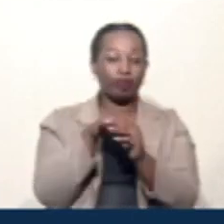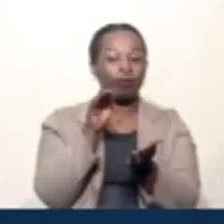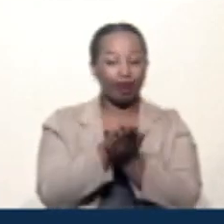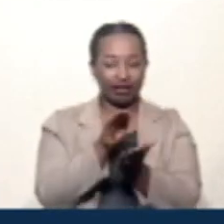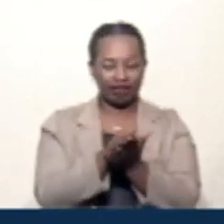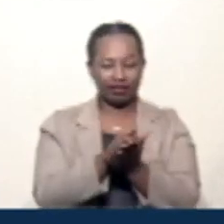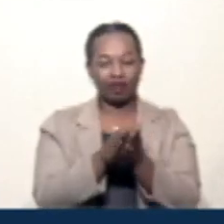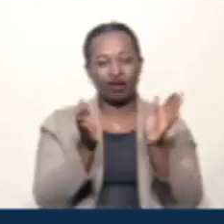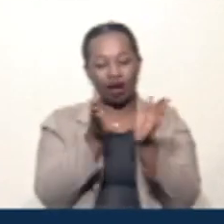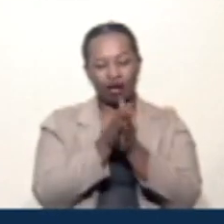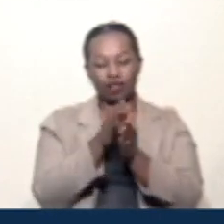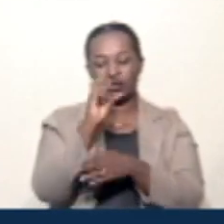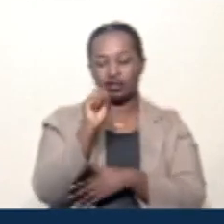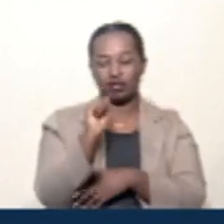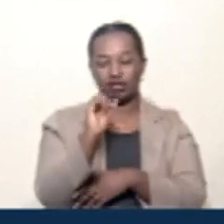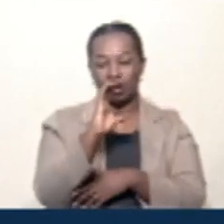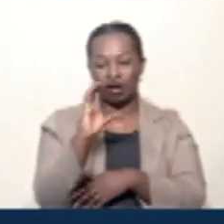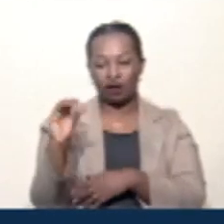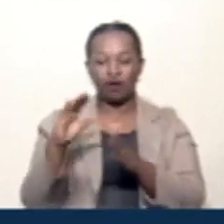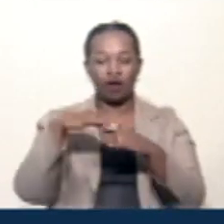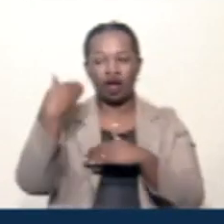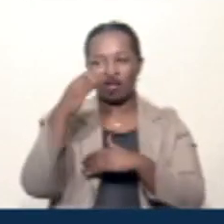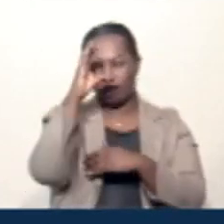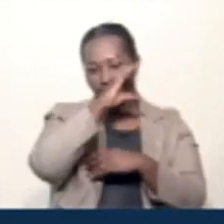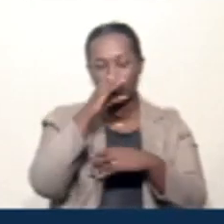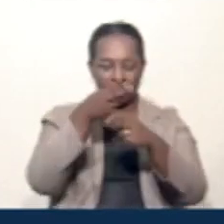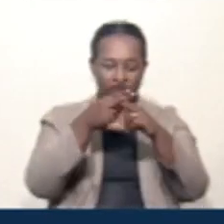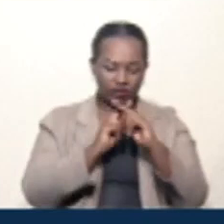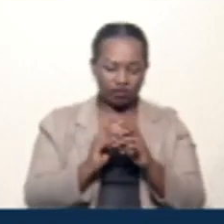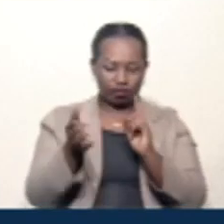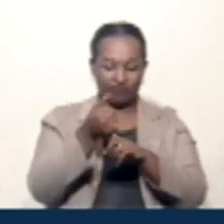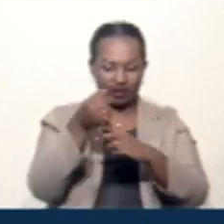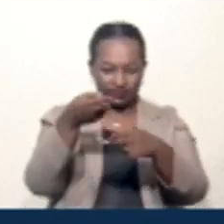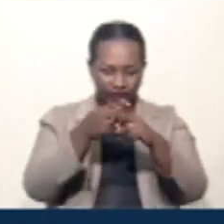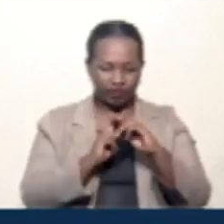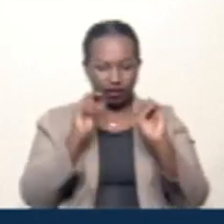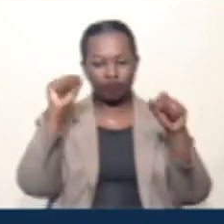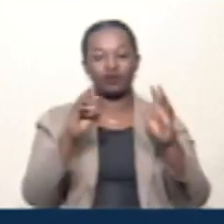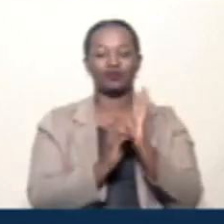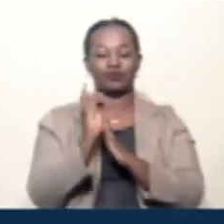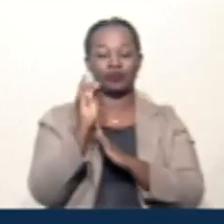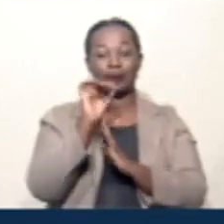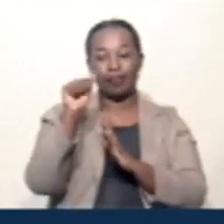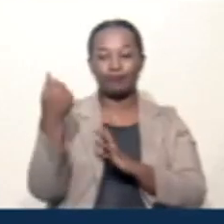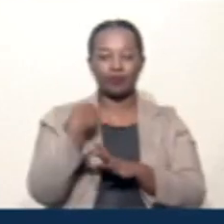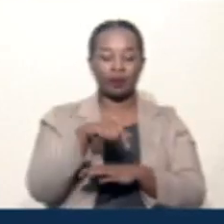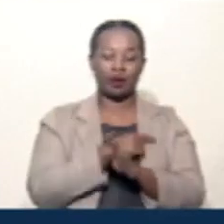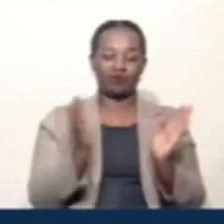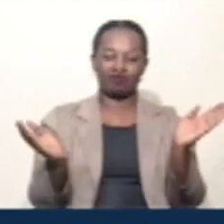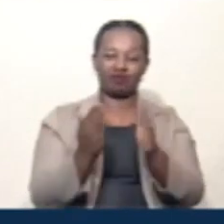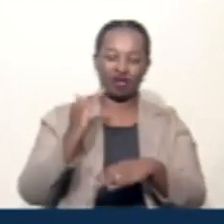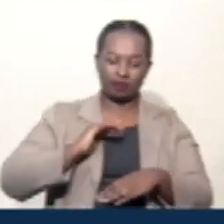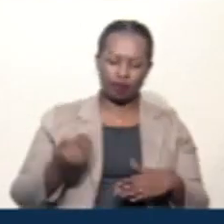by'imari ndetse na za sako kugira ngo bashake inguzanyo, bafate inguzanyo, babe bakwiteza imbere. Ikindi dukangurira abagore